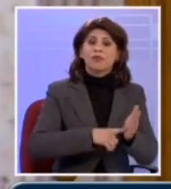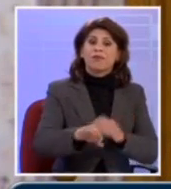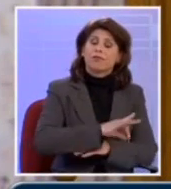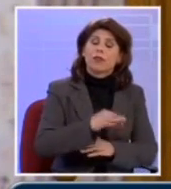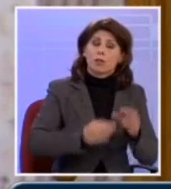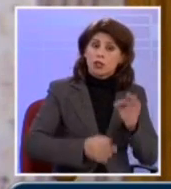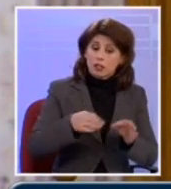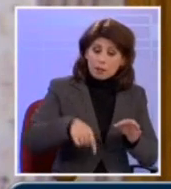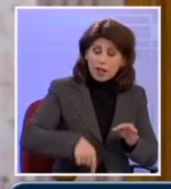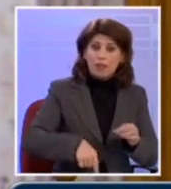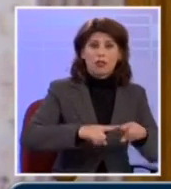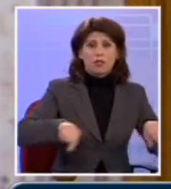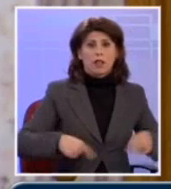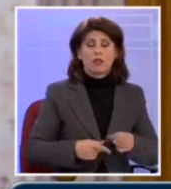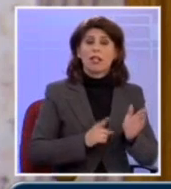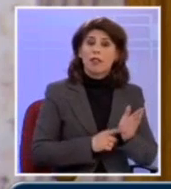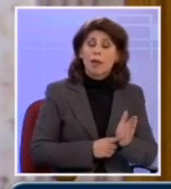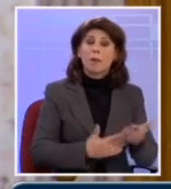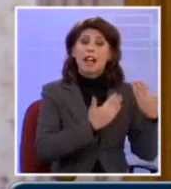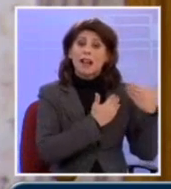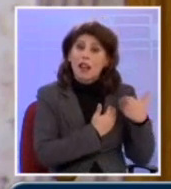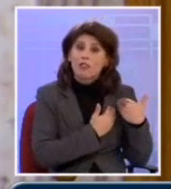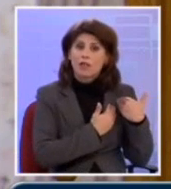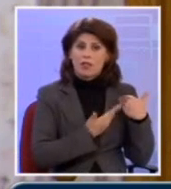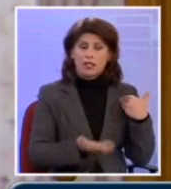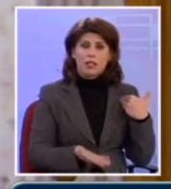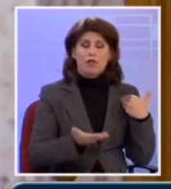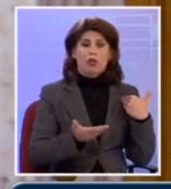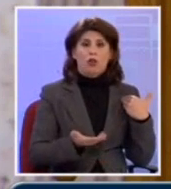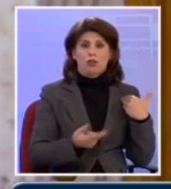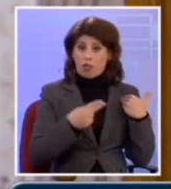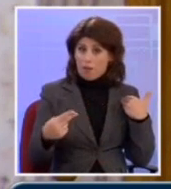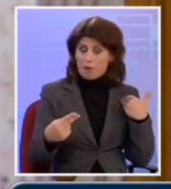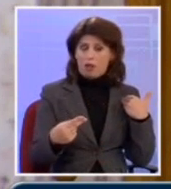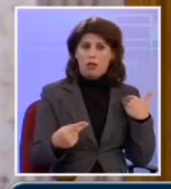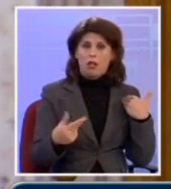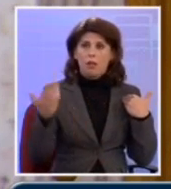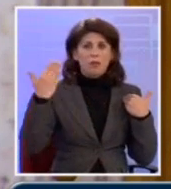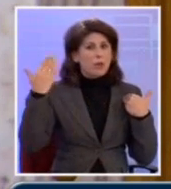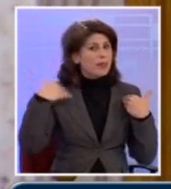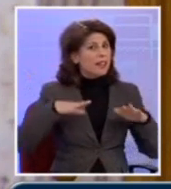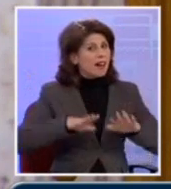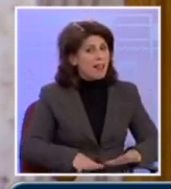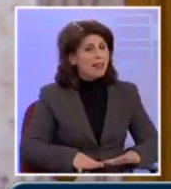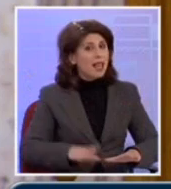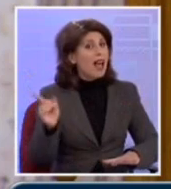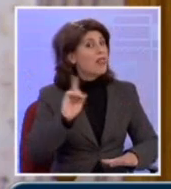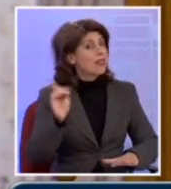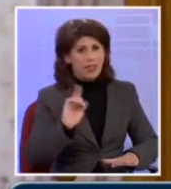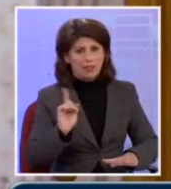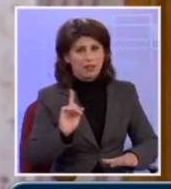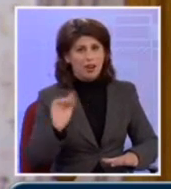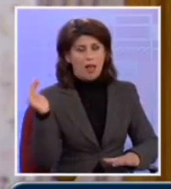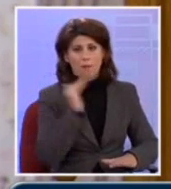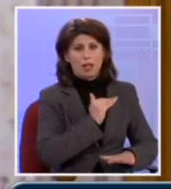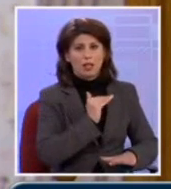που συζητάμε εδώ και θα έπρεπε να αναλάβετε τις ευθύνες σας, ενώ προηγούμενα η ανεργία δεν ήταν